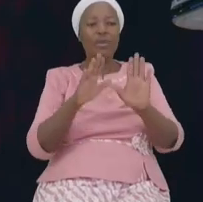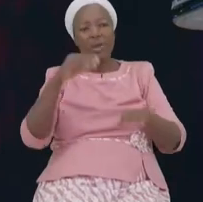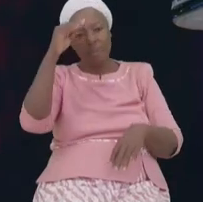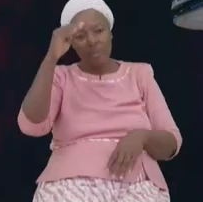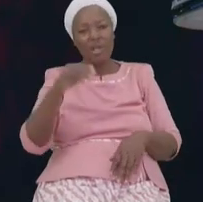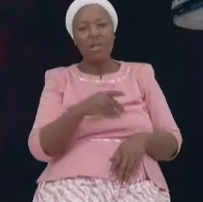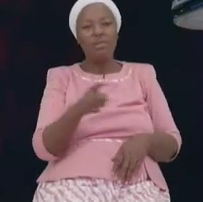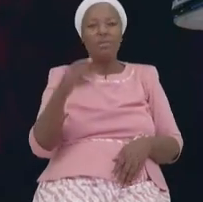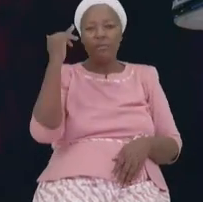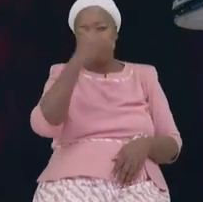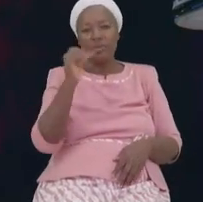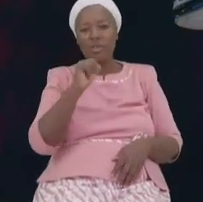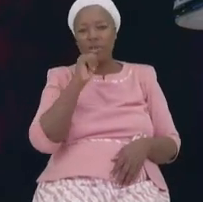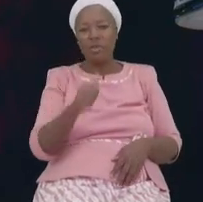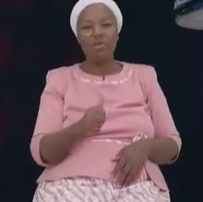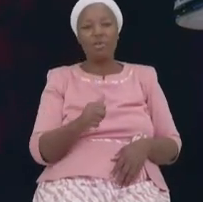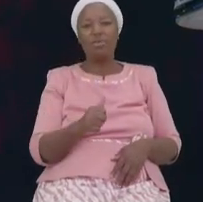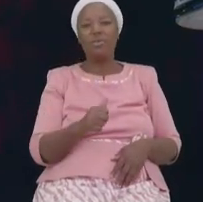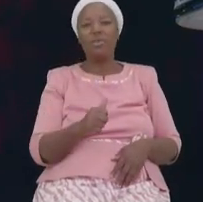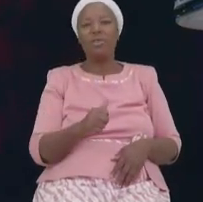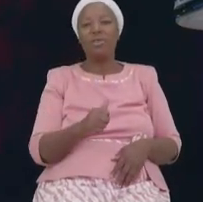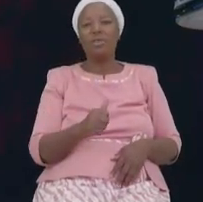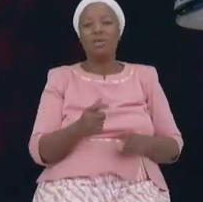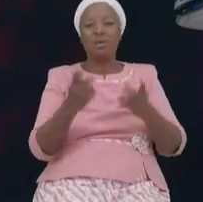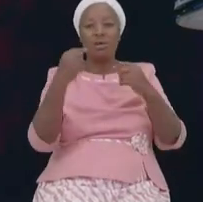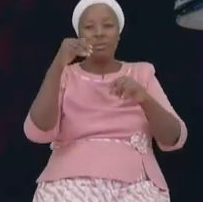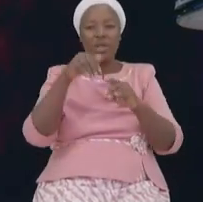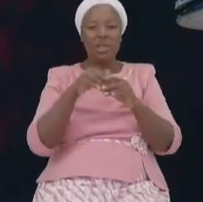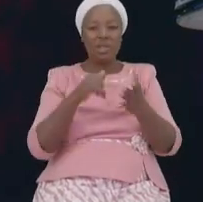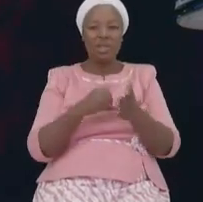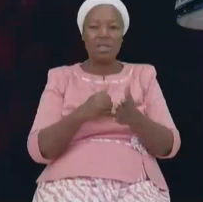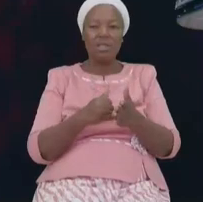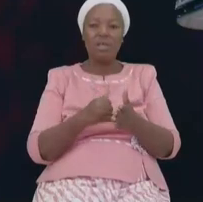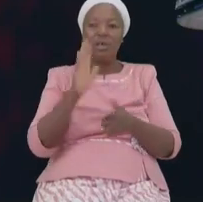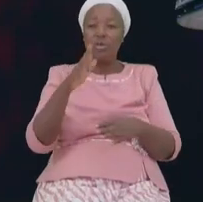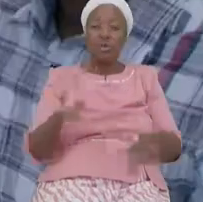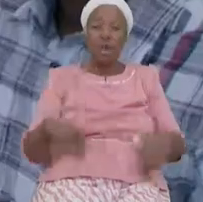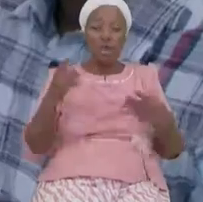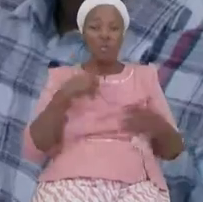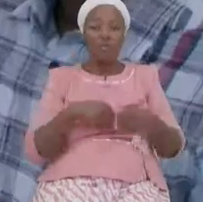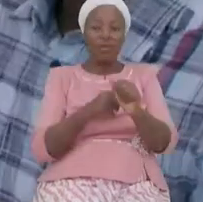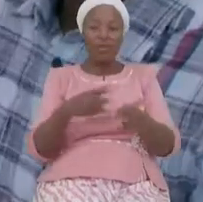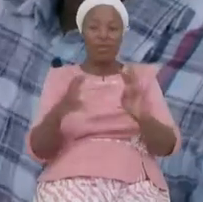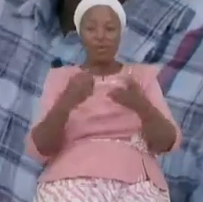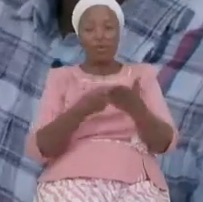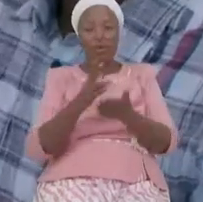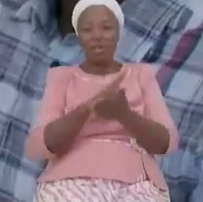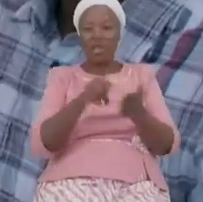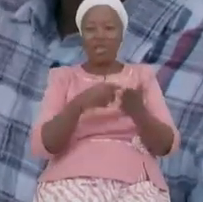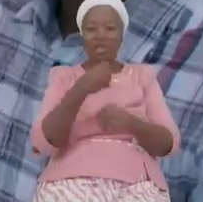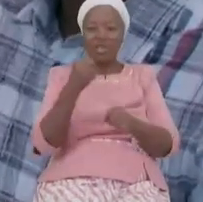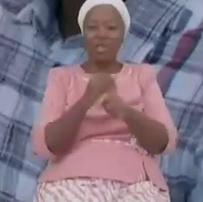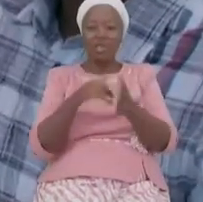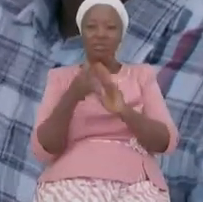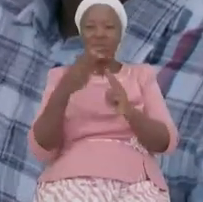s'égarer. Ta vie va suivre la voie de la sainteté cette année. Dans tes affaires,